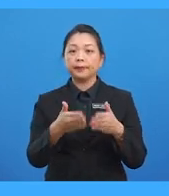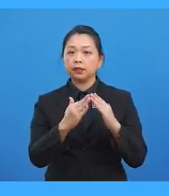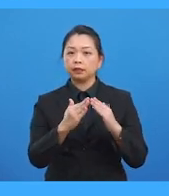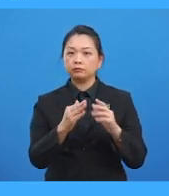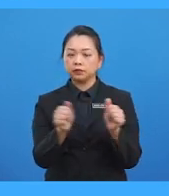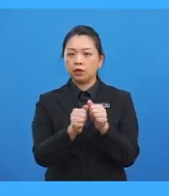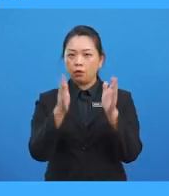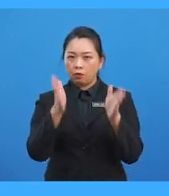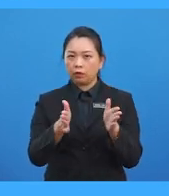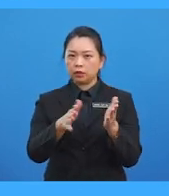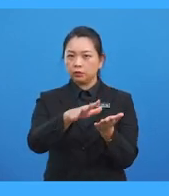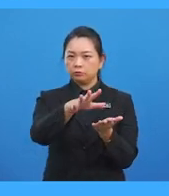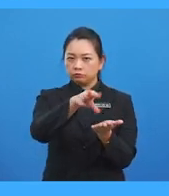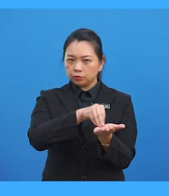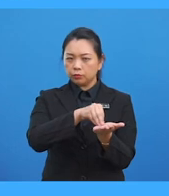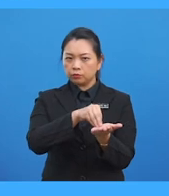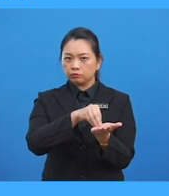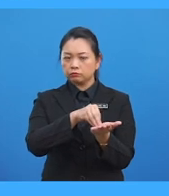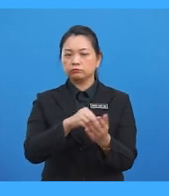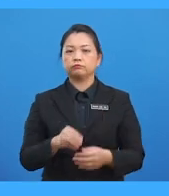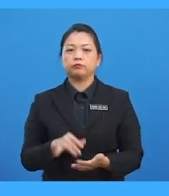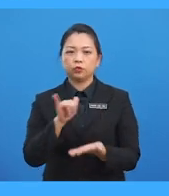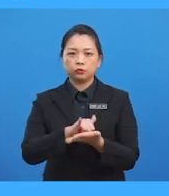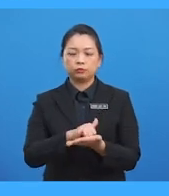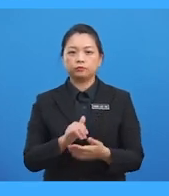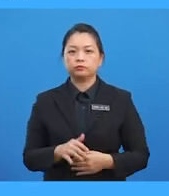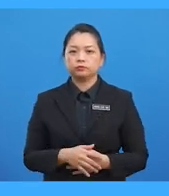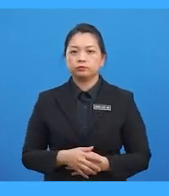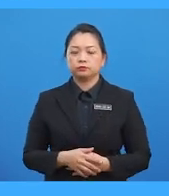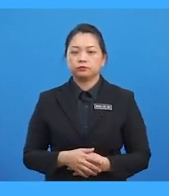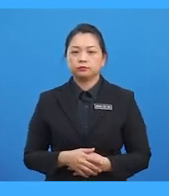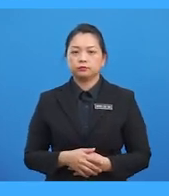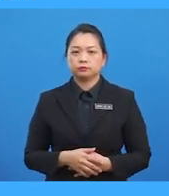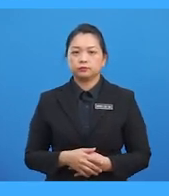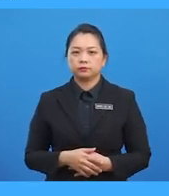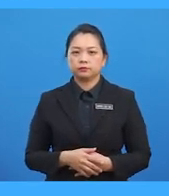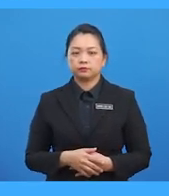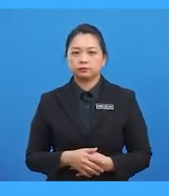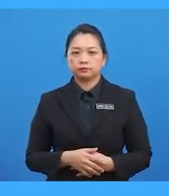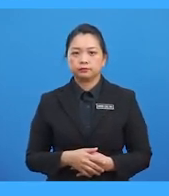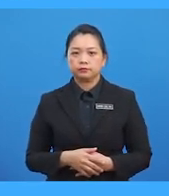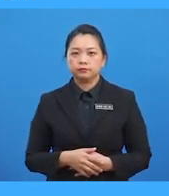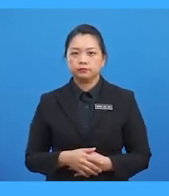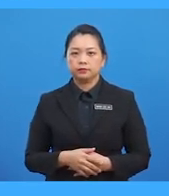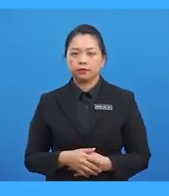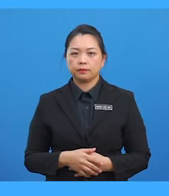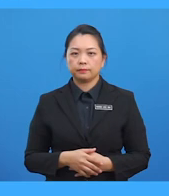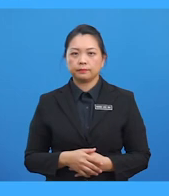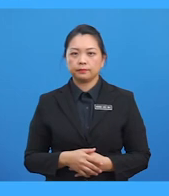yang bertentangan melalui kaedah yang sah selagi mereka adalah pemilik harta intelek.